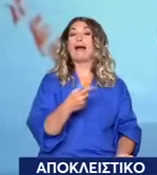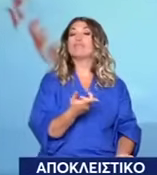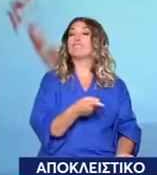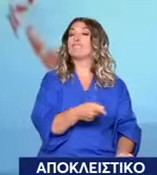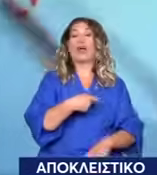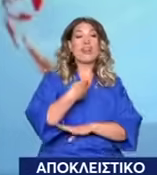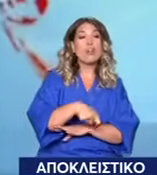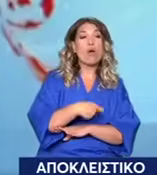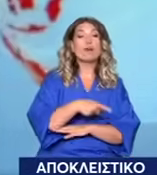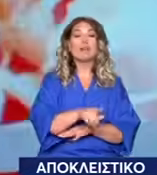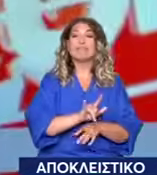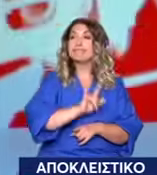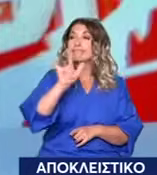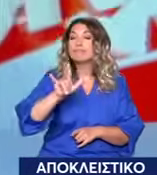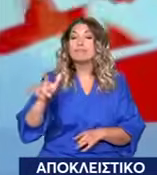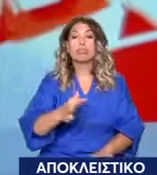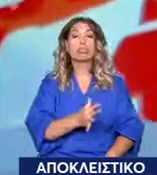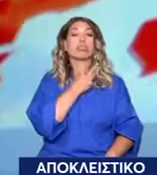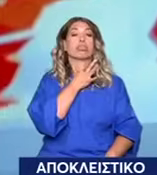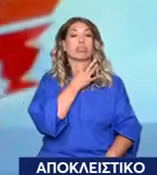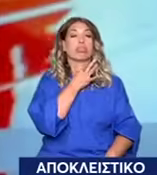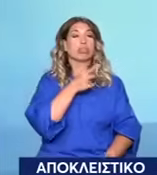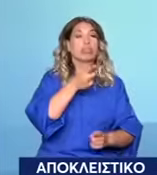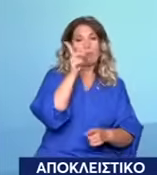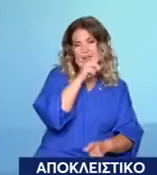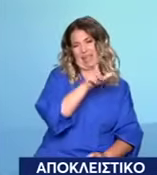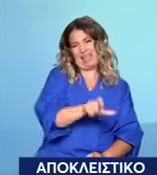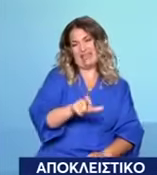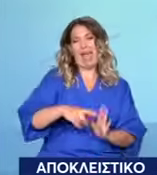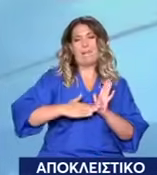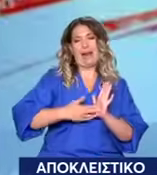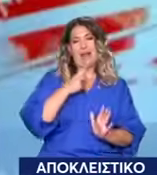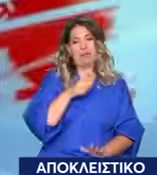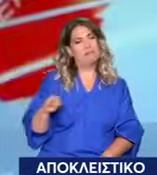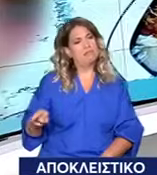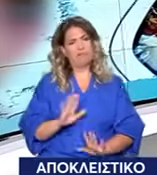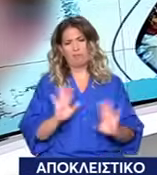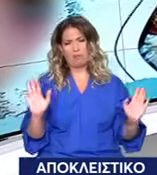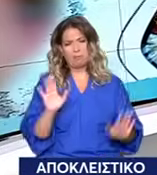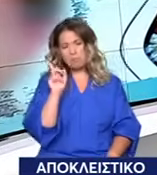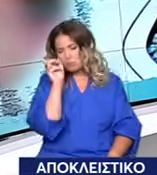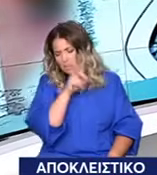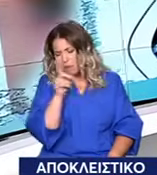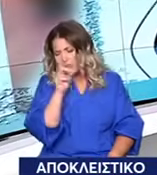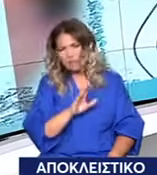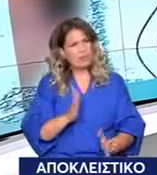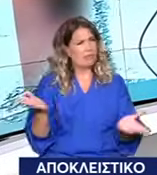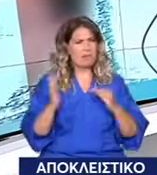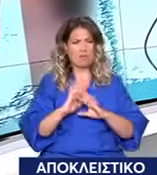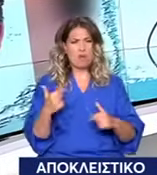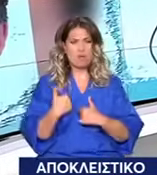τρέξουν τις ιστορίες, η κυρία Πολυζωγοπούλου τα θεωρεί στημένο παιχνίδι. Δηλαδή λέει ότι τέτοιο πράγμα δεν υπάρχει, έχω φροντίσει εγώ να